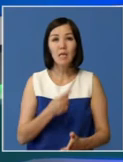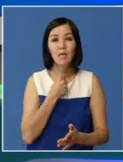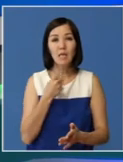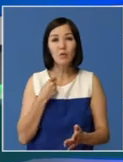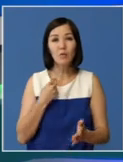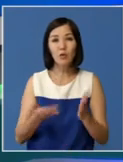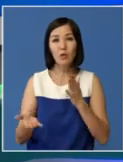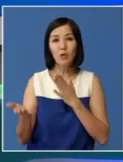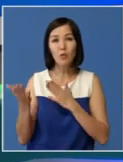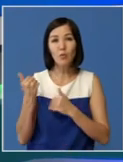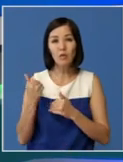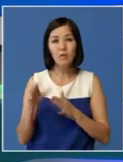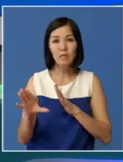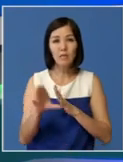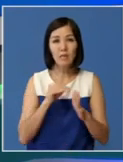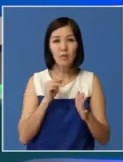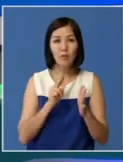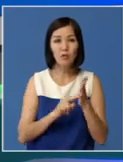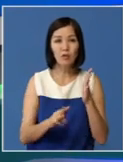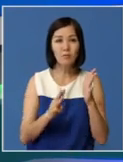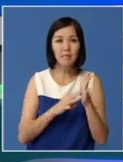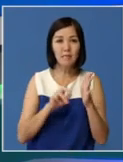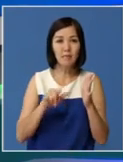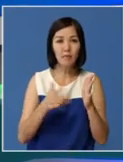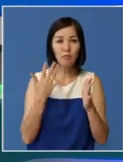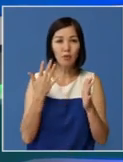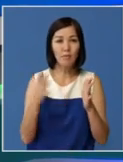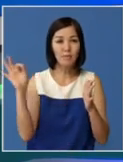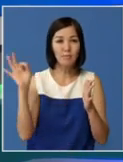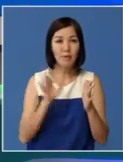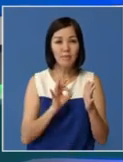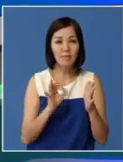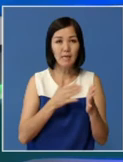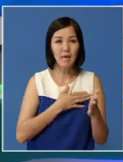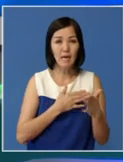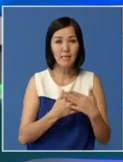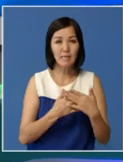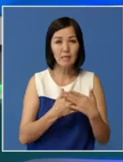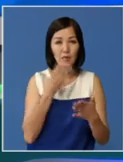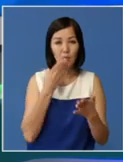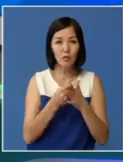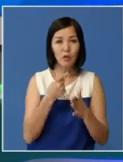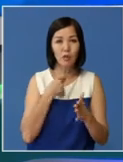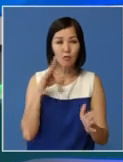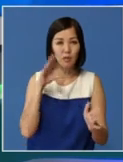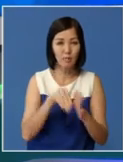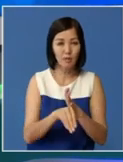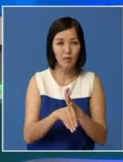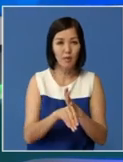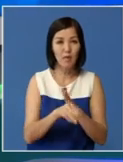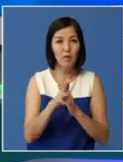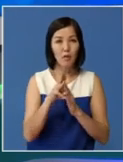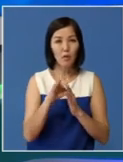Талдықорғанда өткен сайлау науқанына халықтың 78,5% атсалысып, ел келешегі үшін өз дауыстарын берген. Қасым